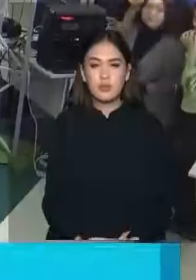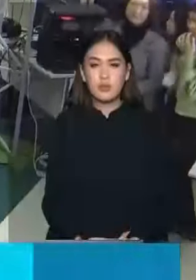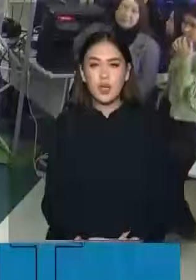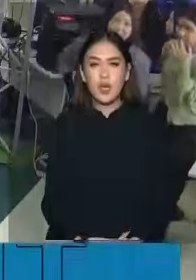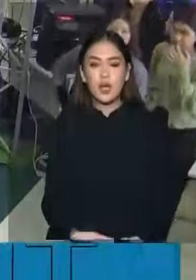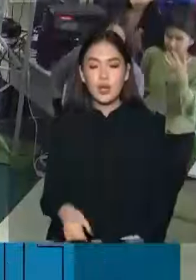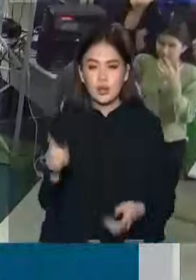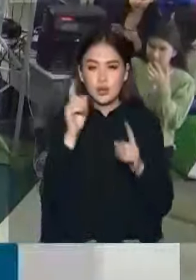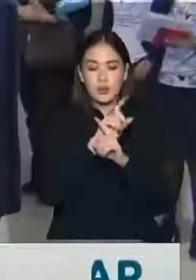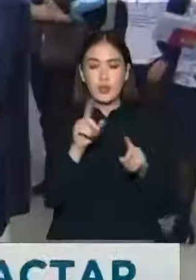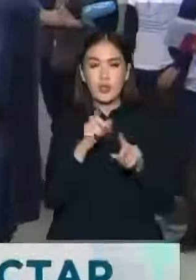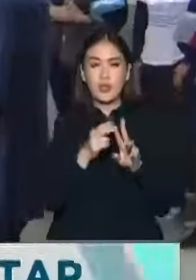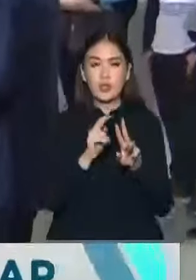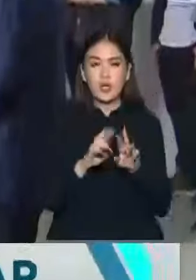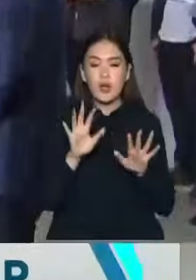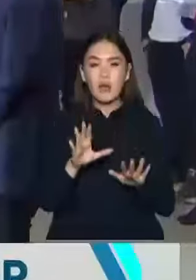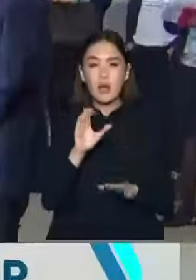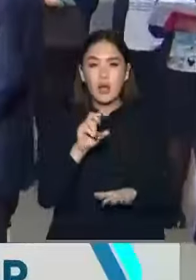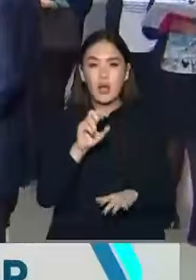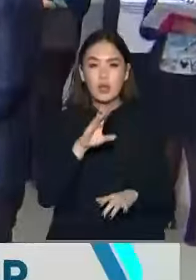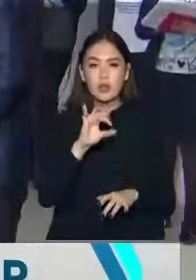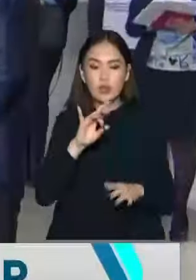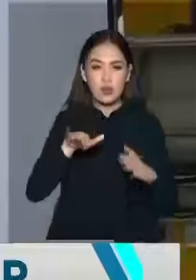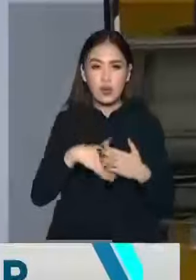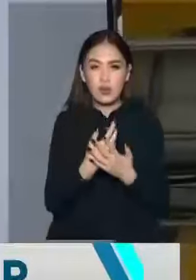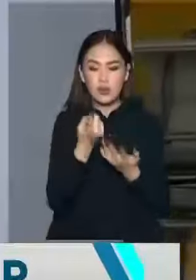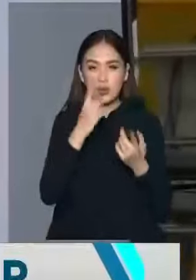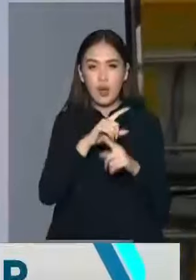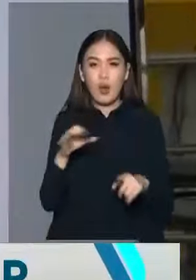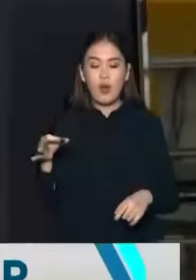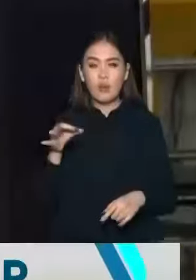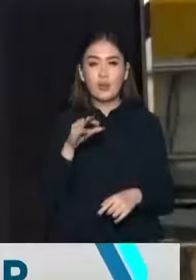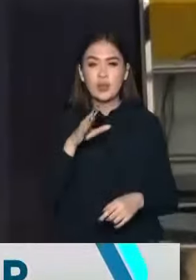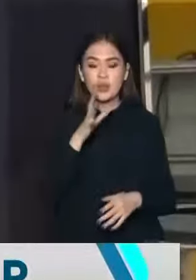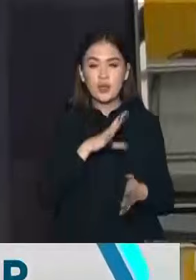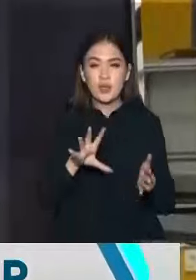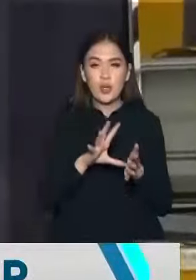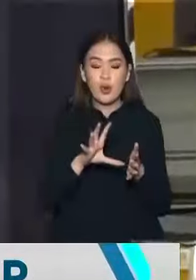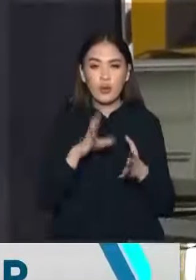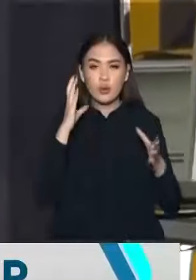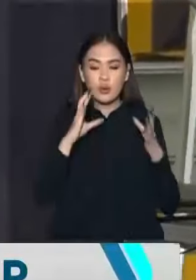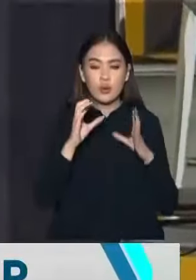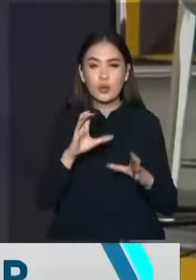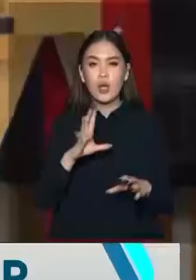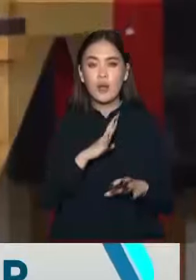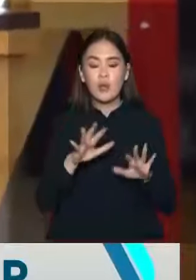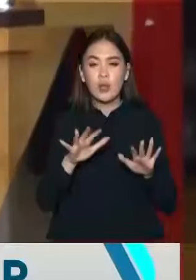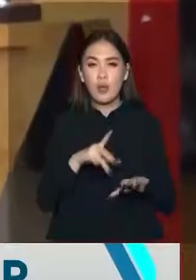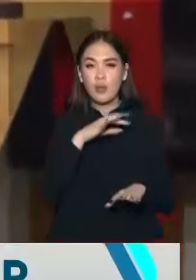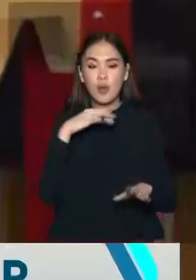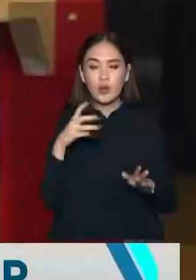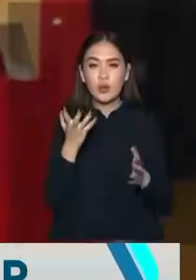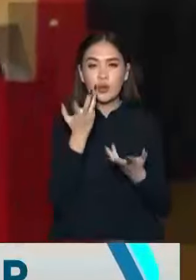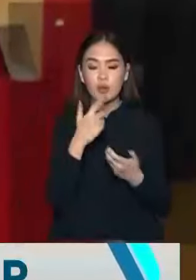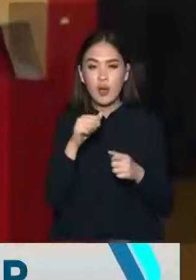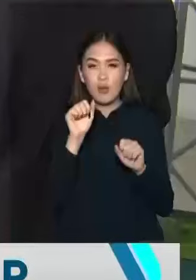Заманына қарай адамы, Шығыс Қазақстанда волонтерлық қызметтің жаңа түрі шықты. Облыстағы техникалық университеттің студенттері көпшілікті цифрландыруға баулып